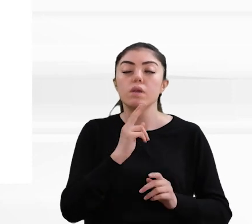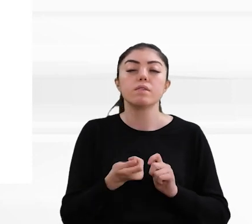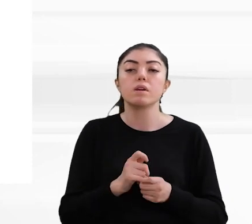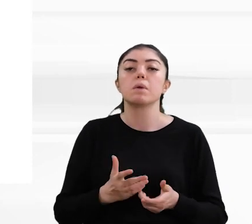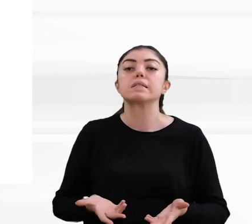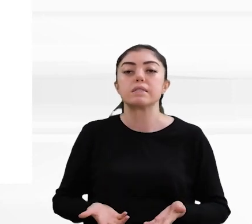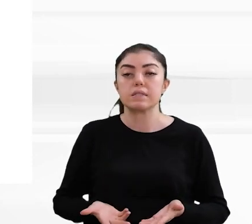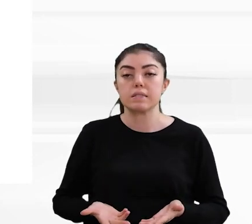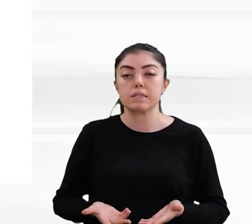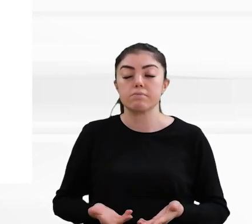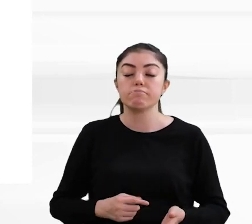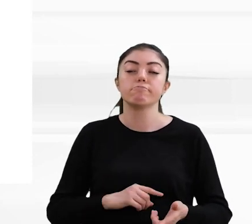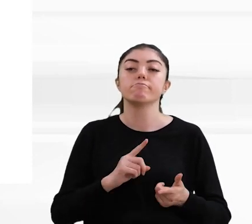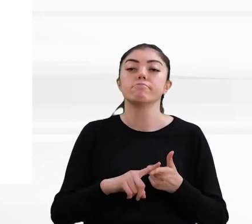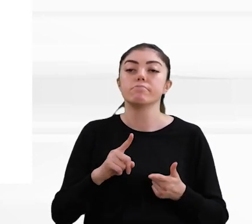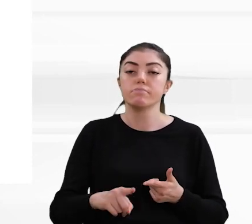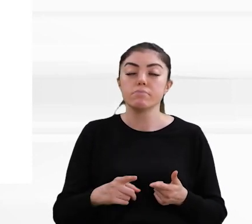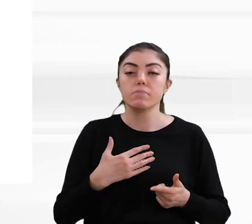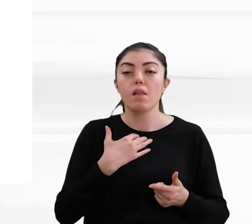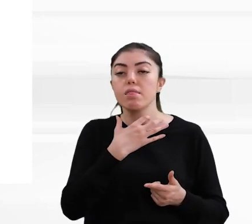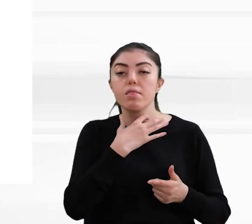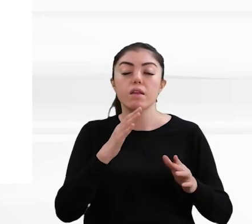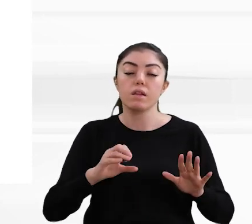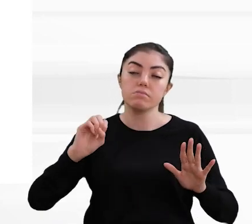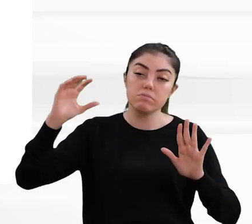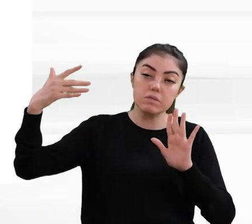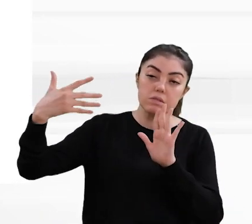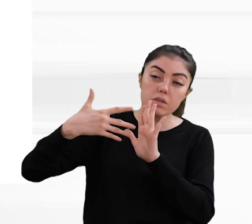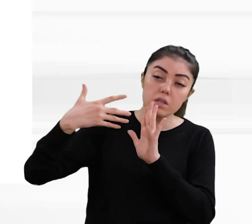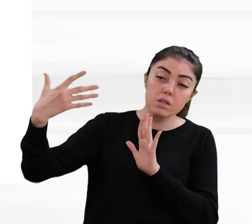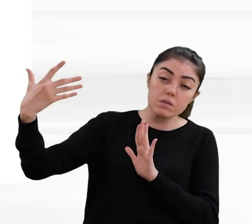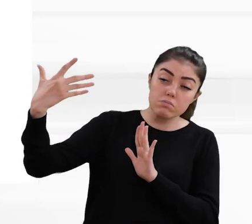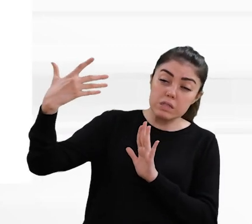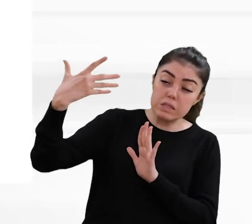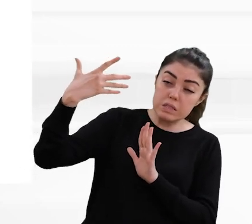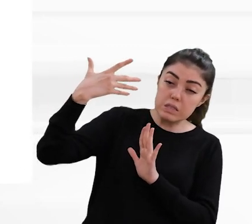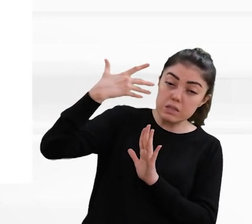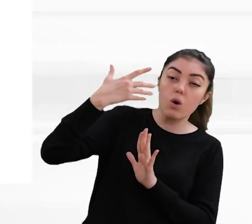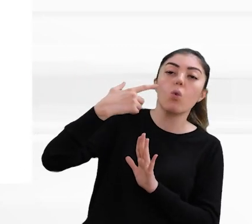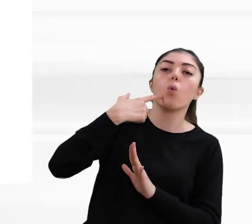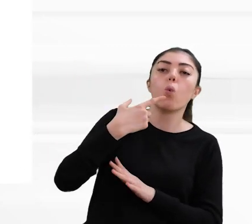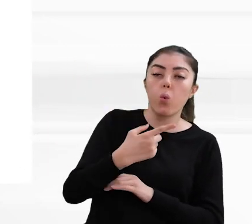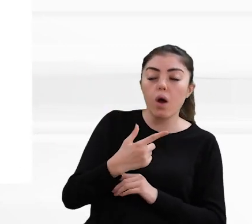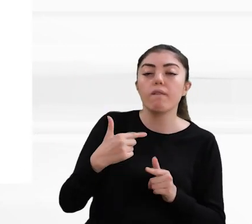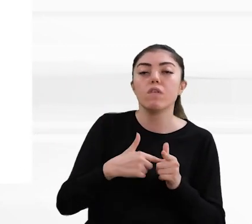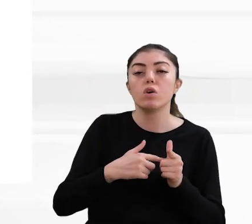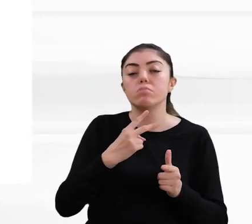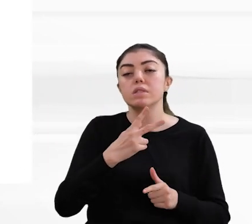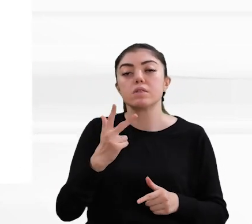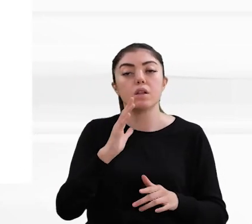son durum değişmez için maruz kaldıkları Işık şiddetine ki değişik zaten Işık şiddeti de